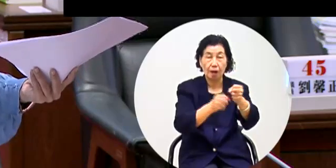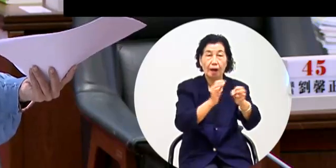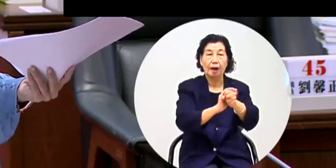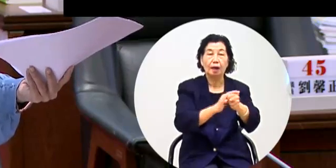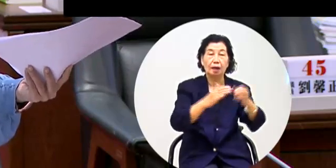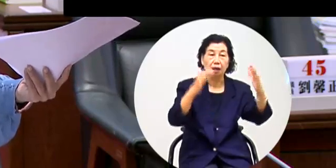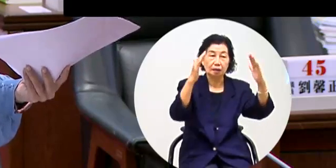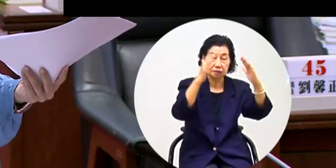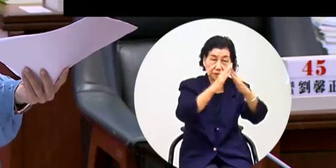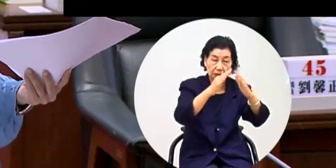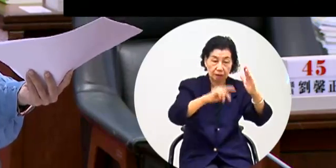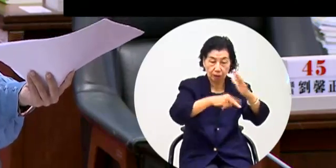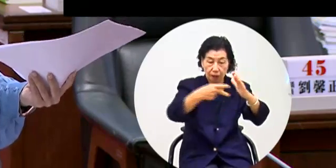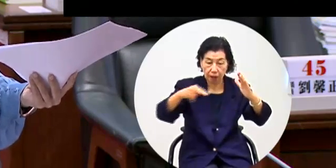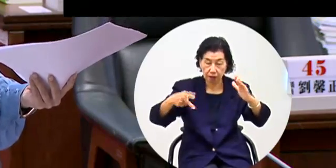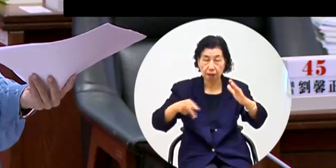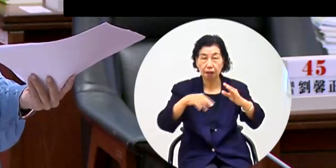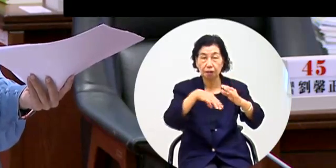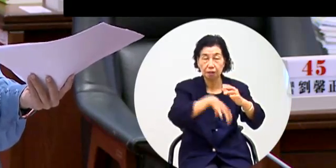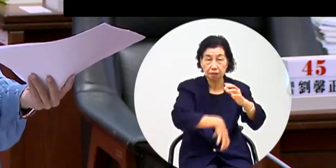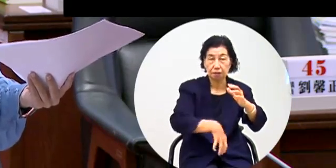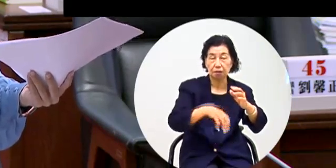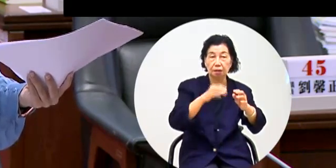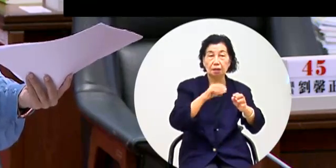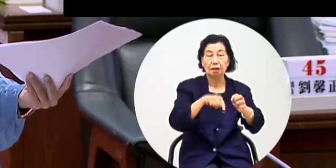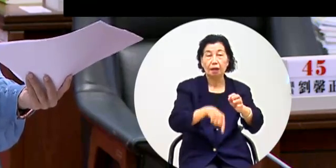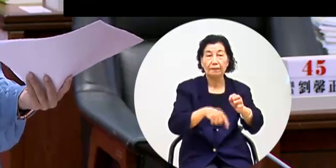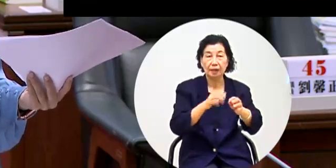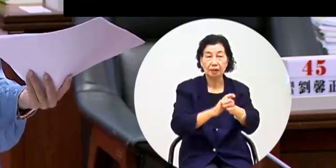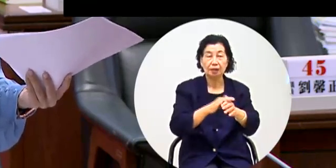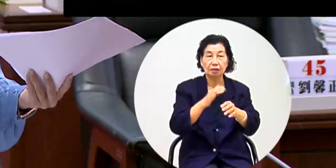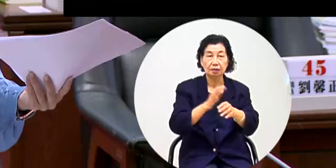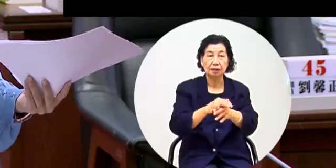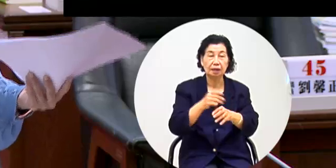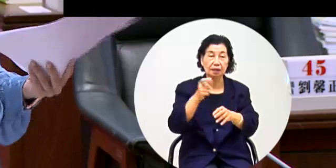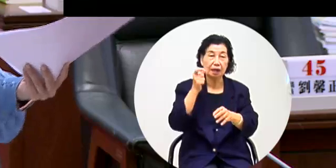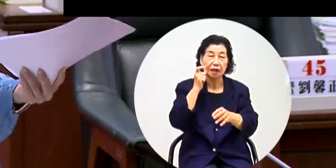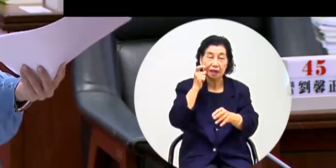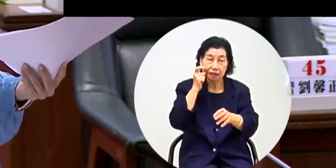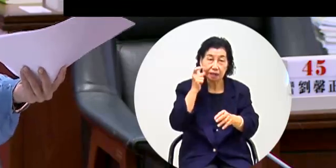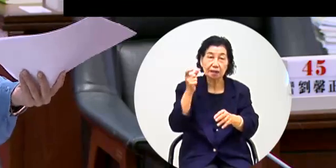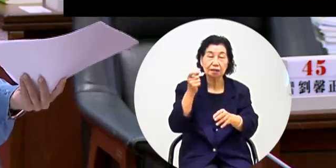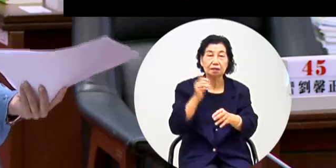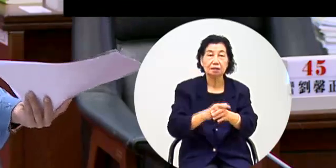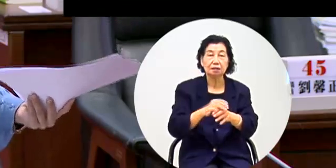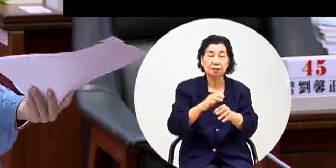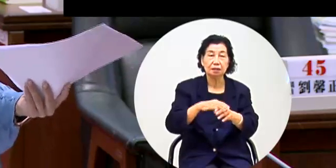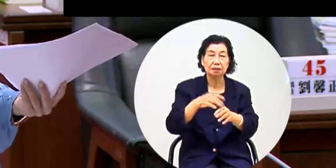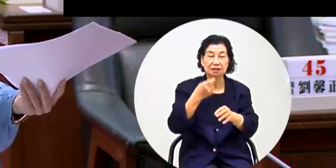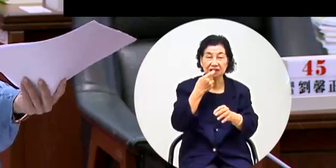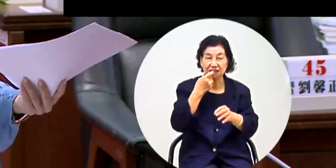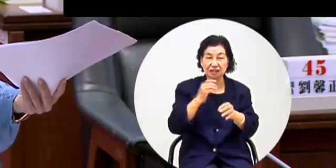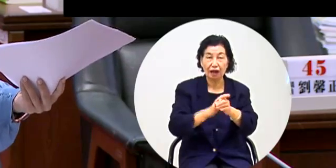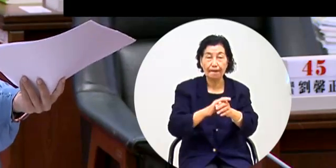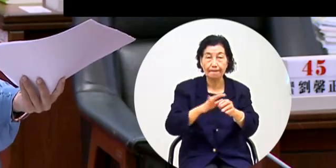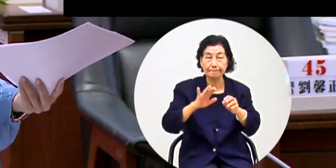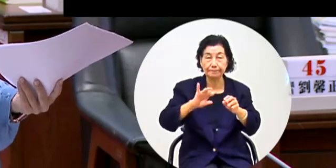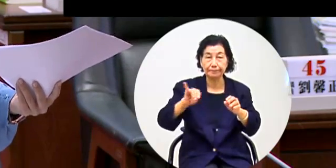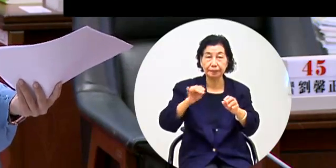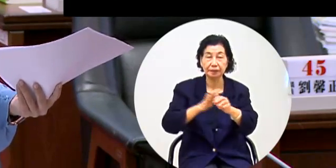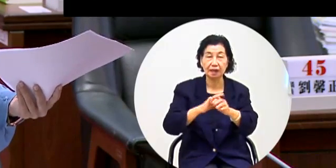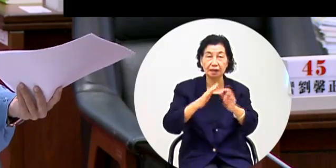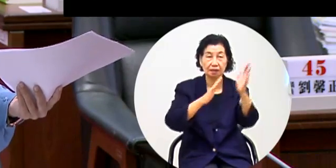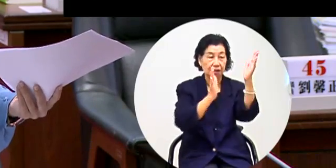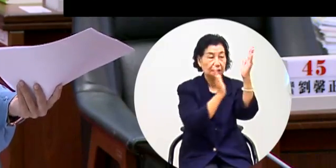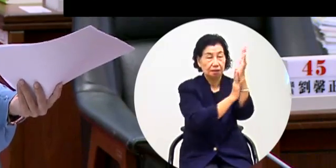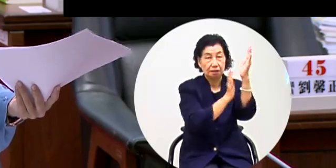个是安泰卤的，还是讲伊迄个它是有钉那个木头地板的，什么这些完全一概都没有调查。而